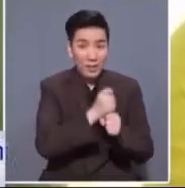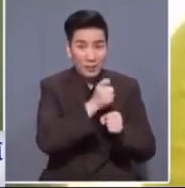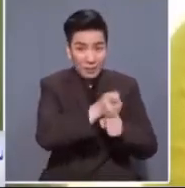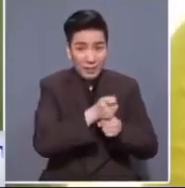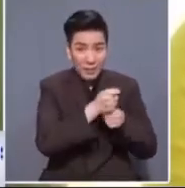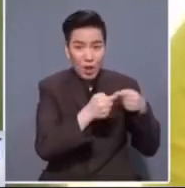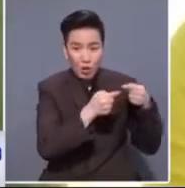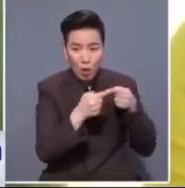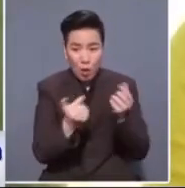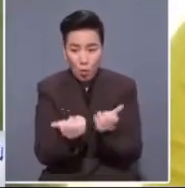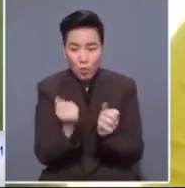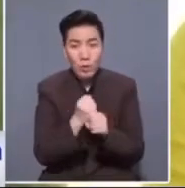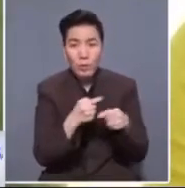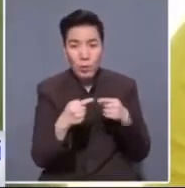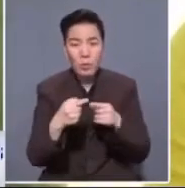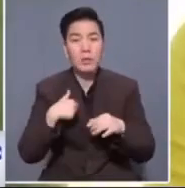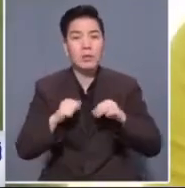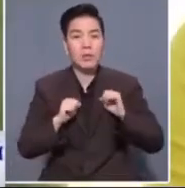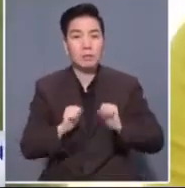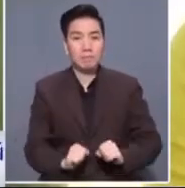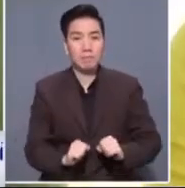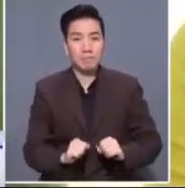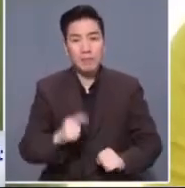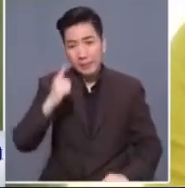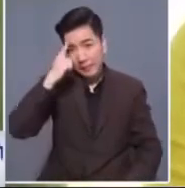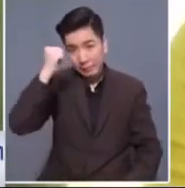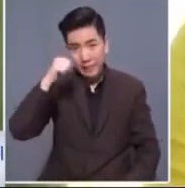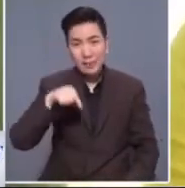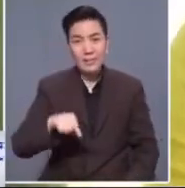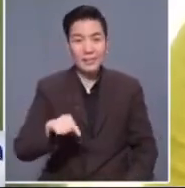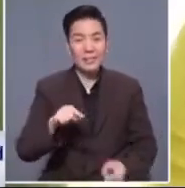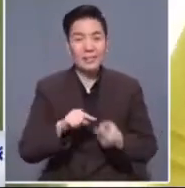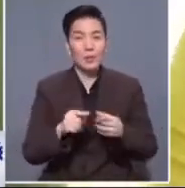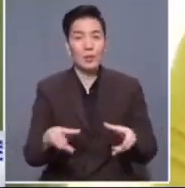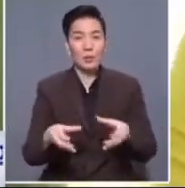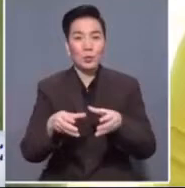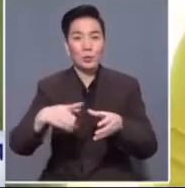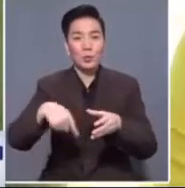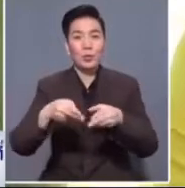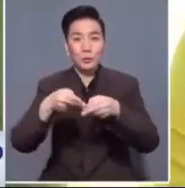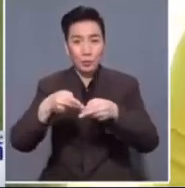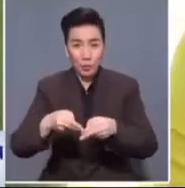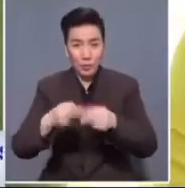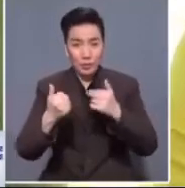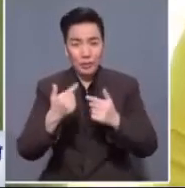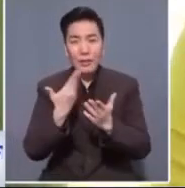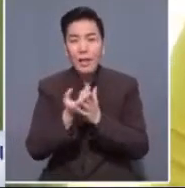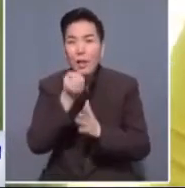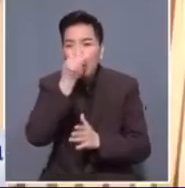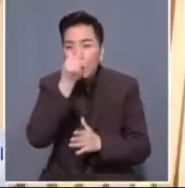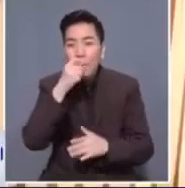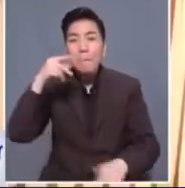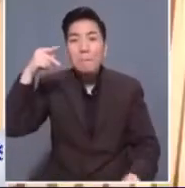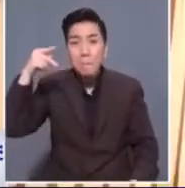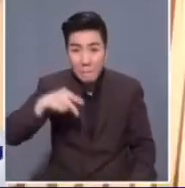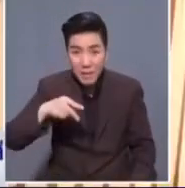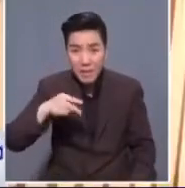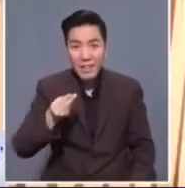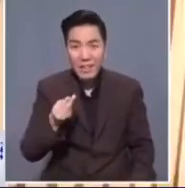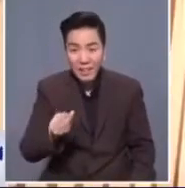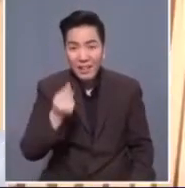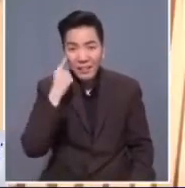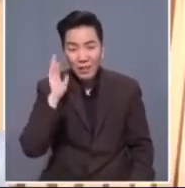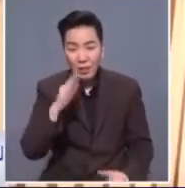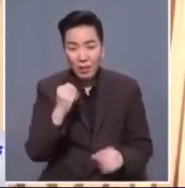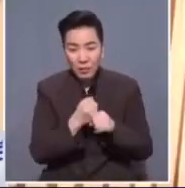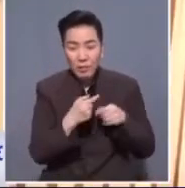ที่ต้องการสินเชื่อก็จะมียังสมาร์ทฟาร์มเมอร์ให้กับลูกค้ากลุ่มนี้โดยเฉพาะนะคะ เป็นอัตราดอกเบี้ยที่พิเศษเพื่อที่จะสาม